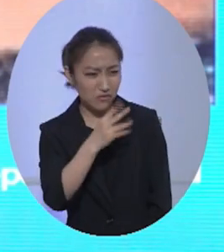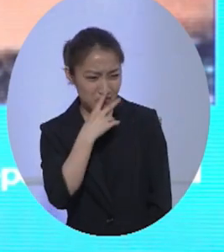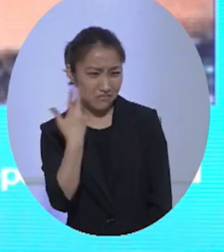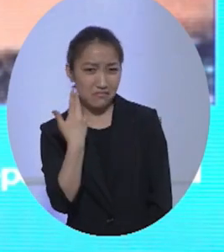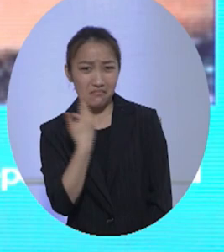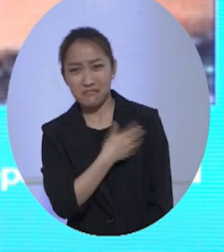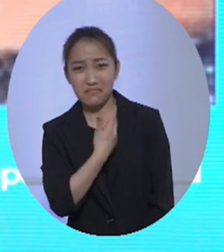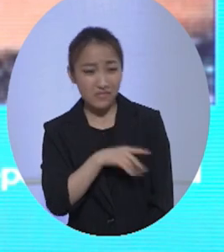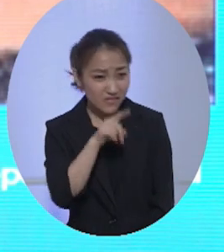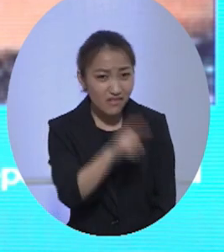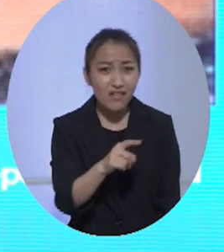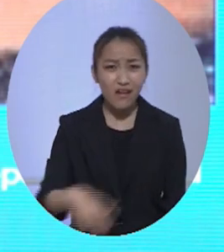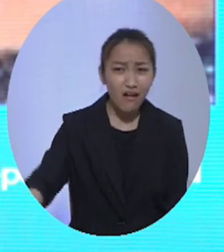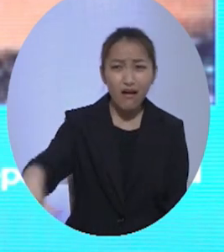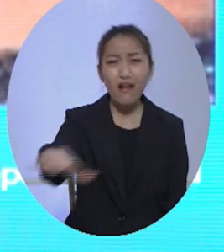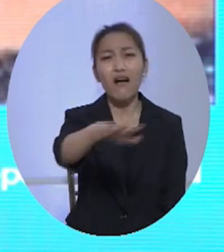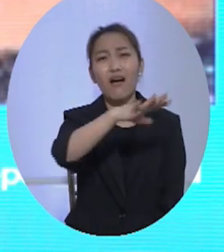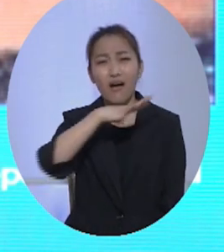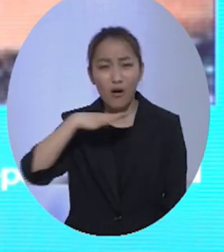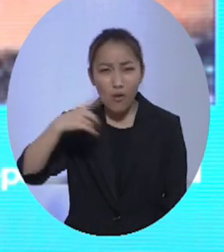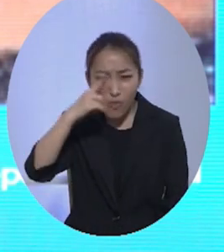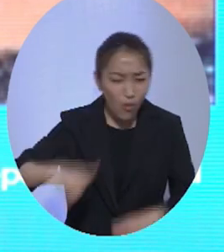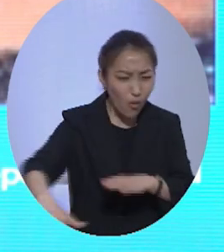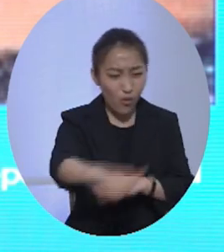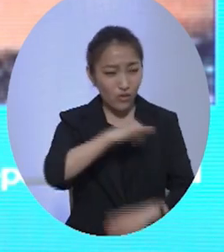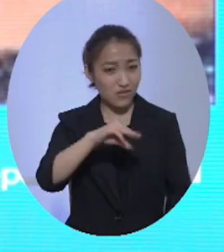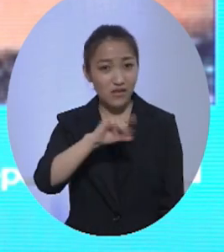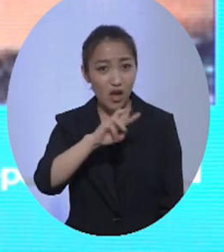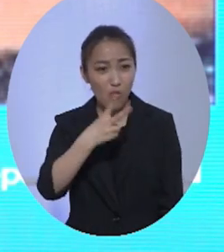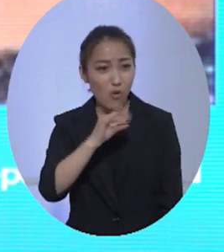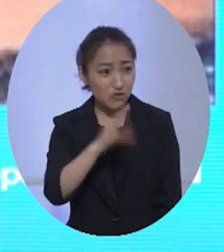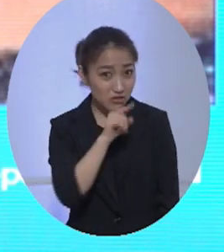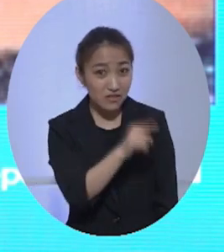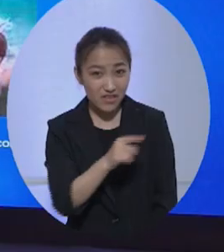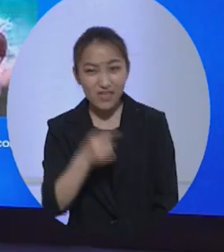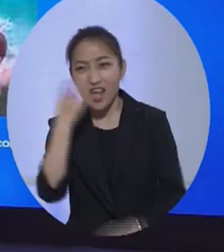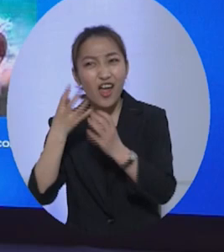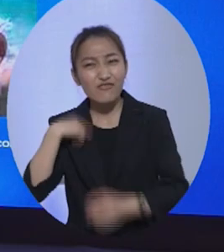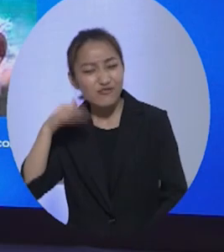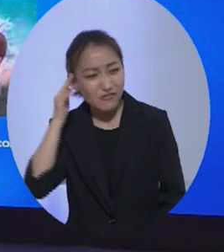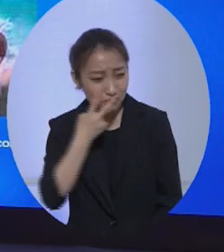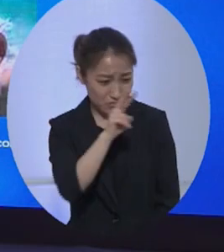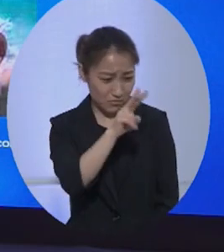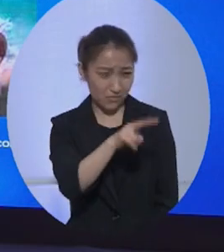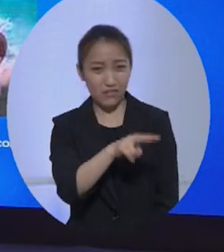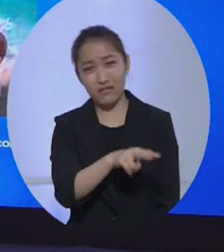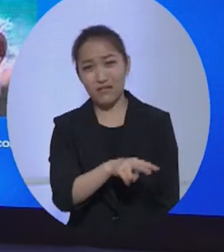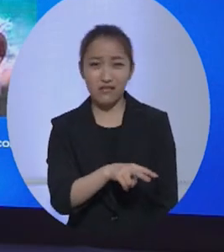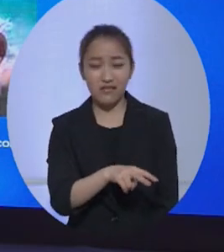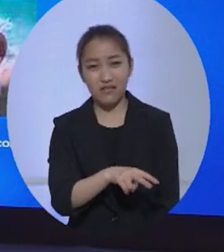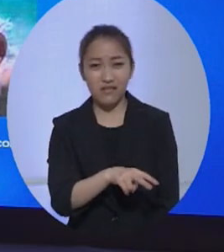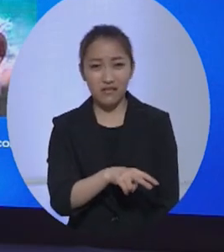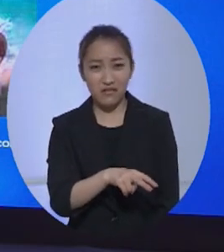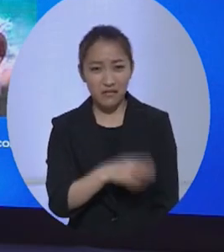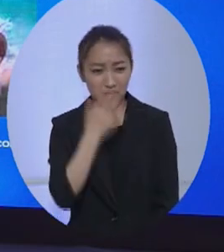Өө чамаг хамаг Монголын Тэмүүжин гэж хүн болгон ярддаг чи ийм хүн байсан юм уу? Өөрөөр хэлэх юм бол хав тасраа